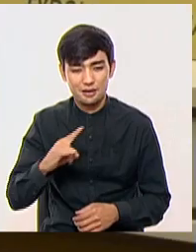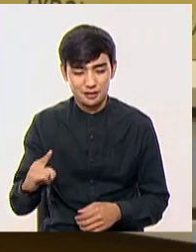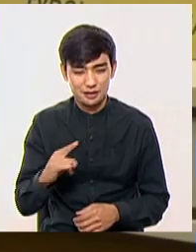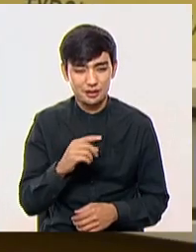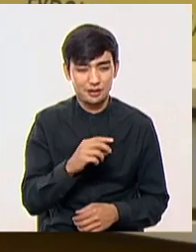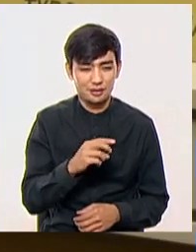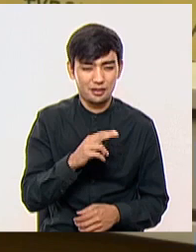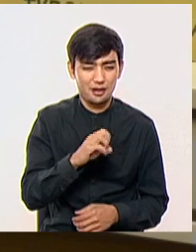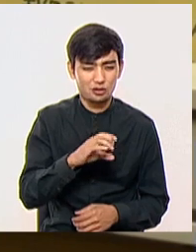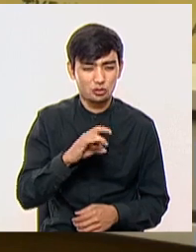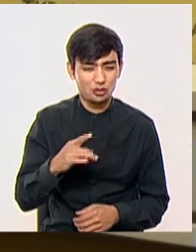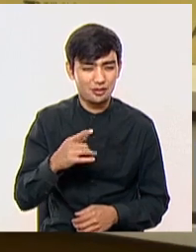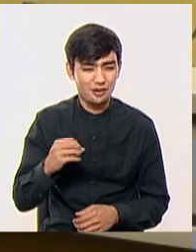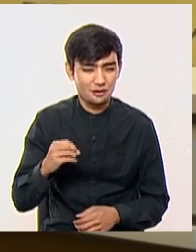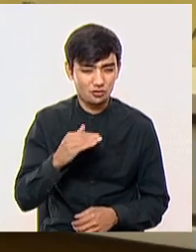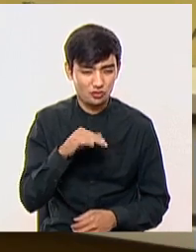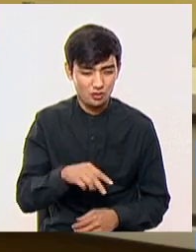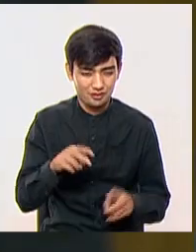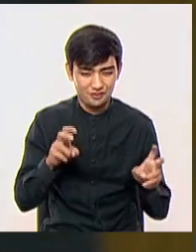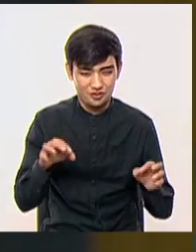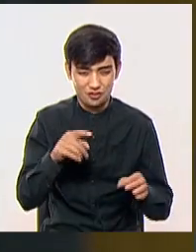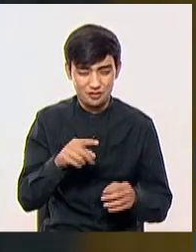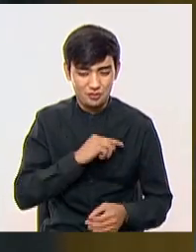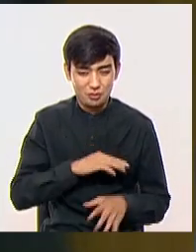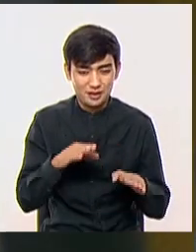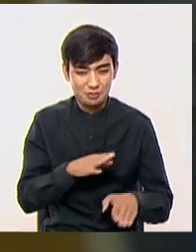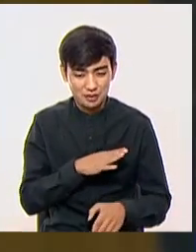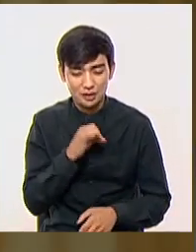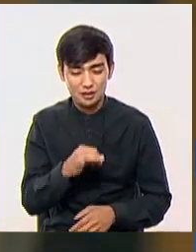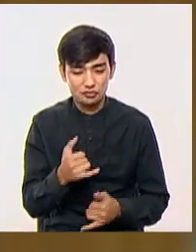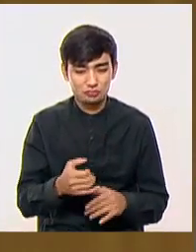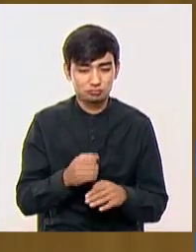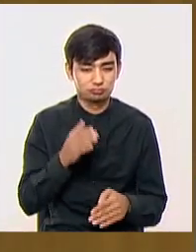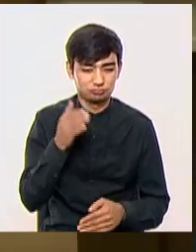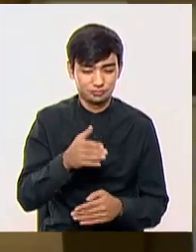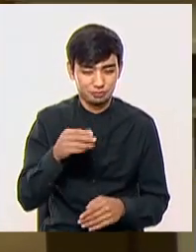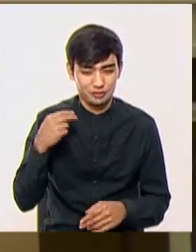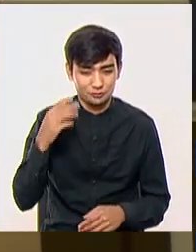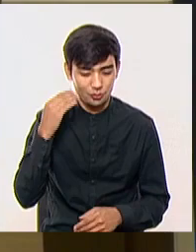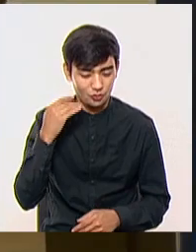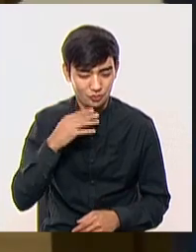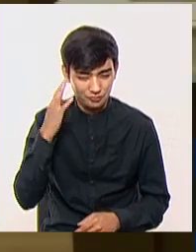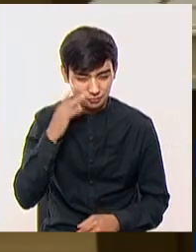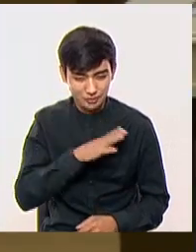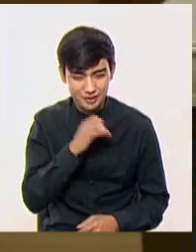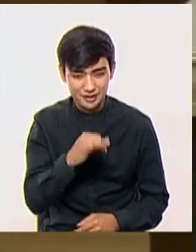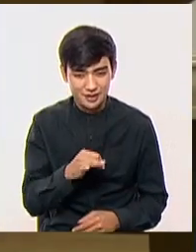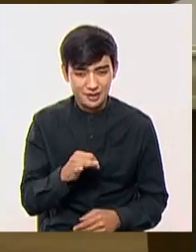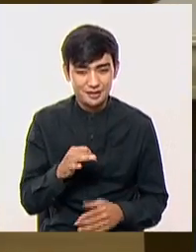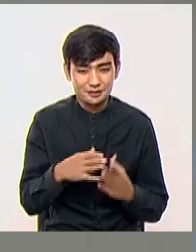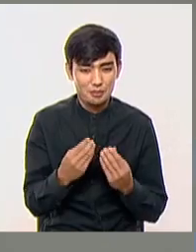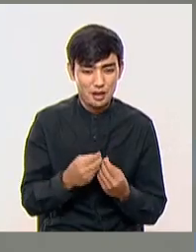жол». Известно, что кандидат в президенты активно занимается вопросами защиты материнства и детства, укрепления института